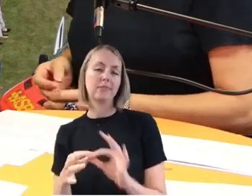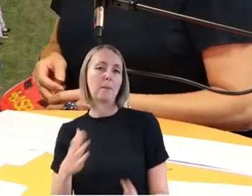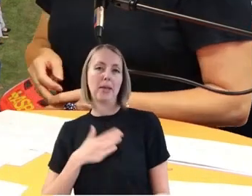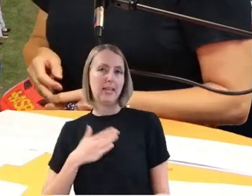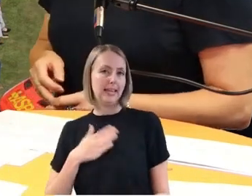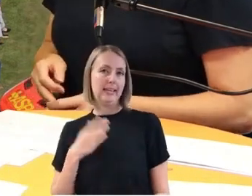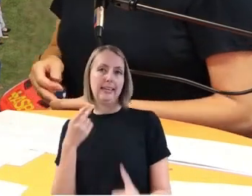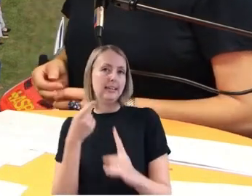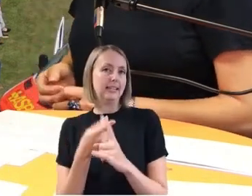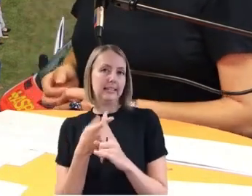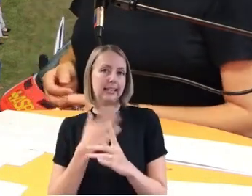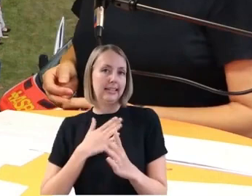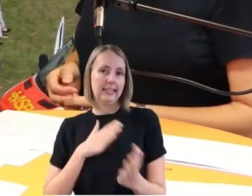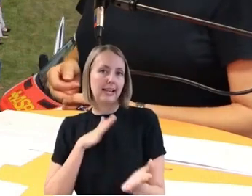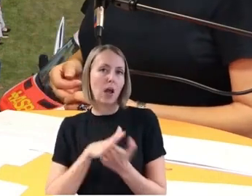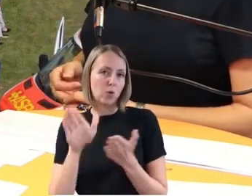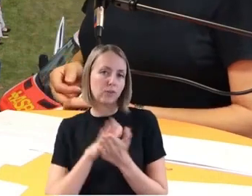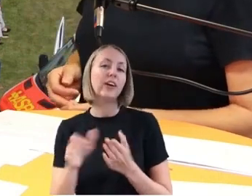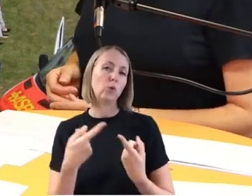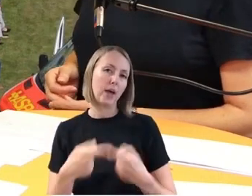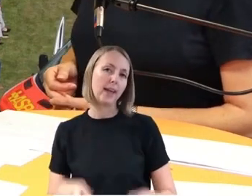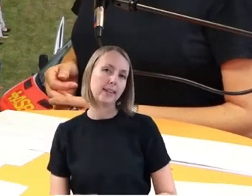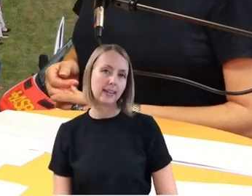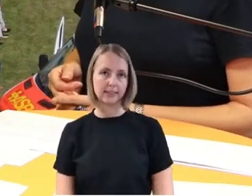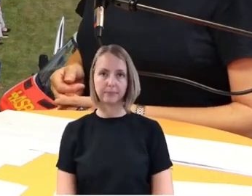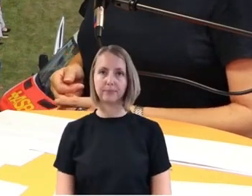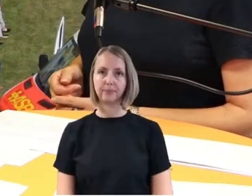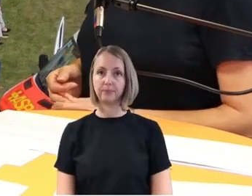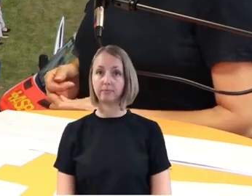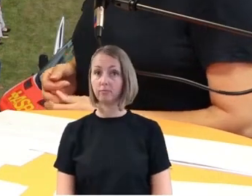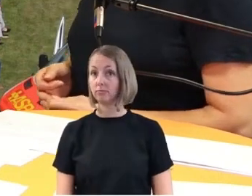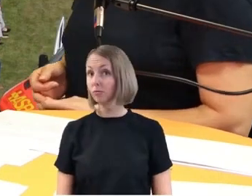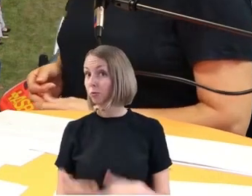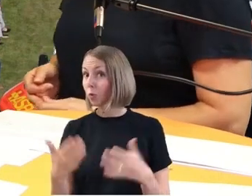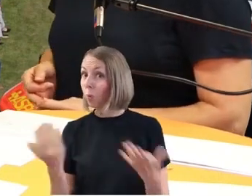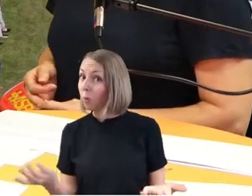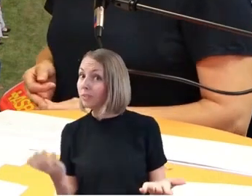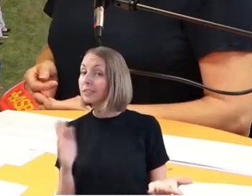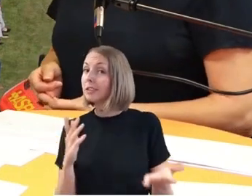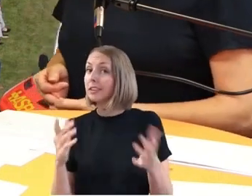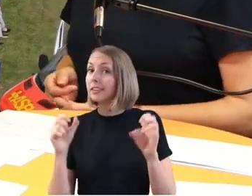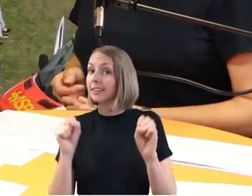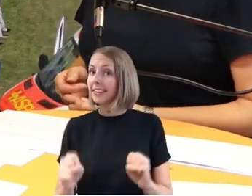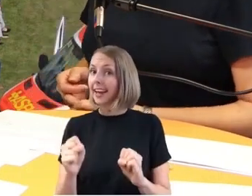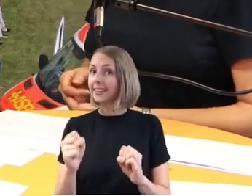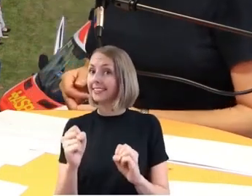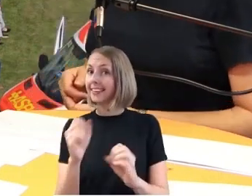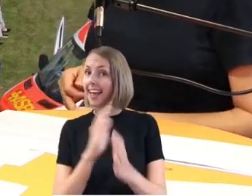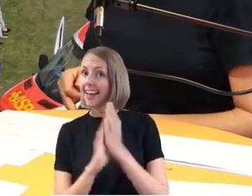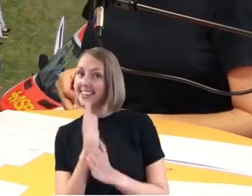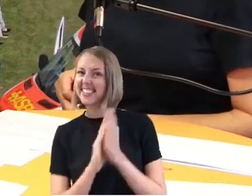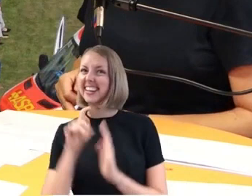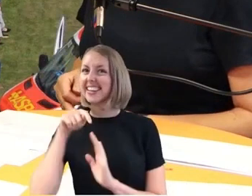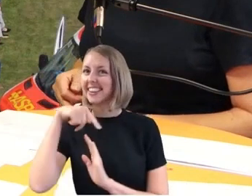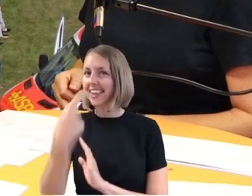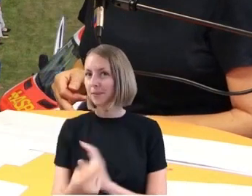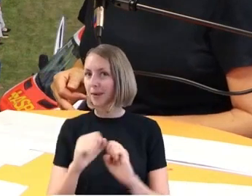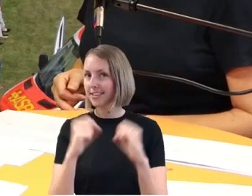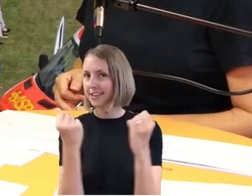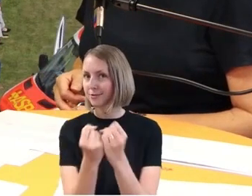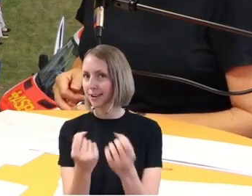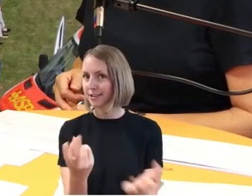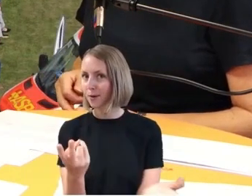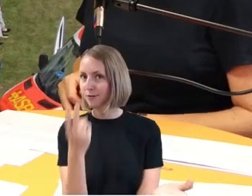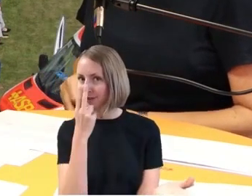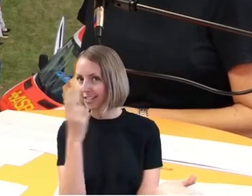betrachten ja und können wir mal spoilern was irgendwie denn das nächste szenario sein wird natürlich